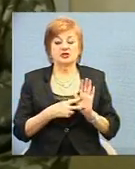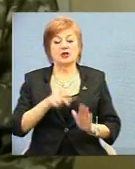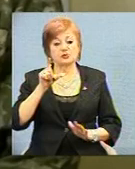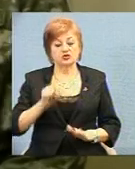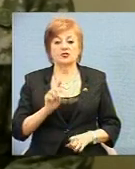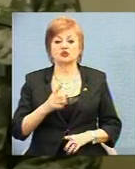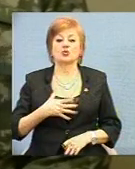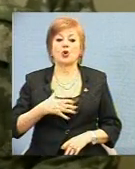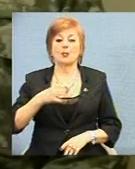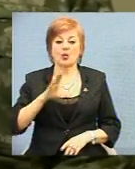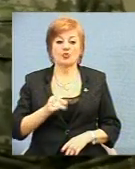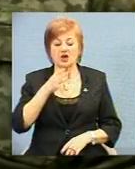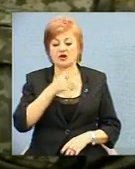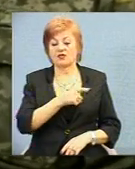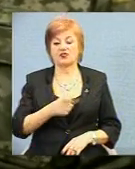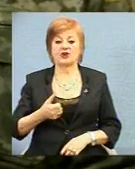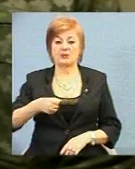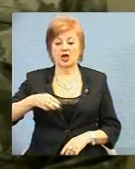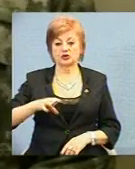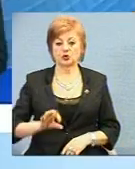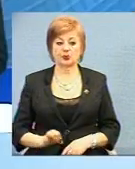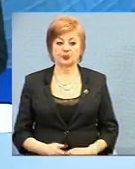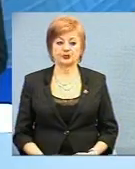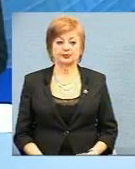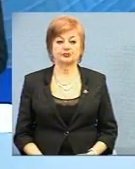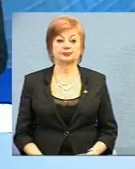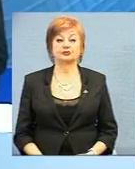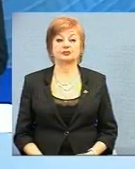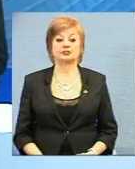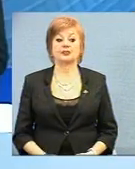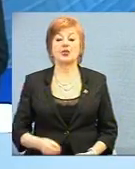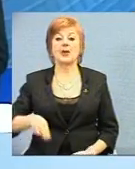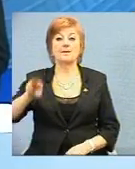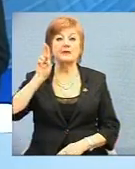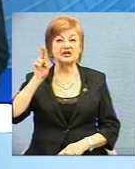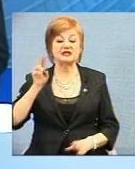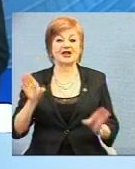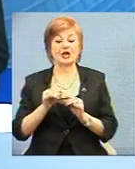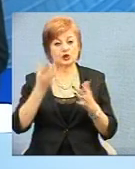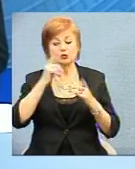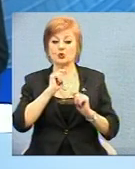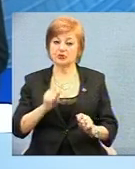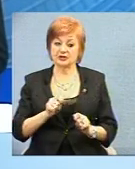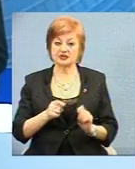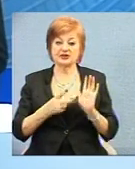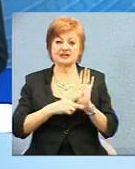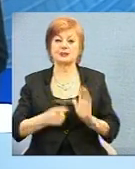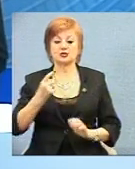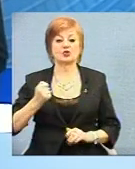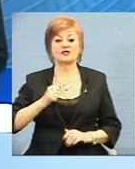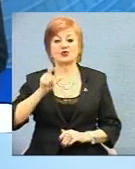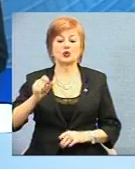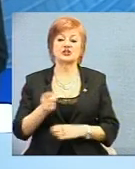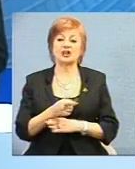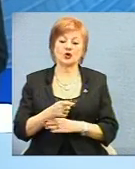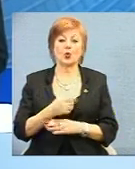загинули при проведенні антитерористичної операції. Присяга з сюрпризом. 71 військовослужбовець з